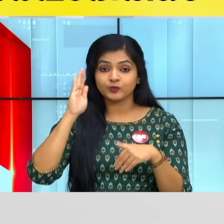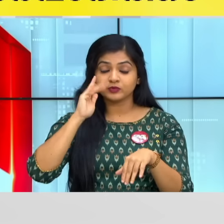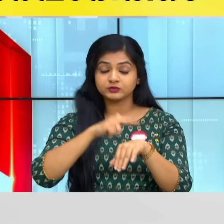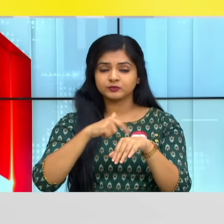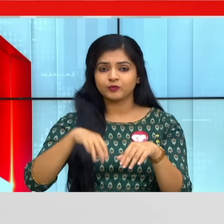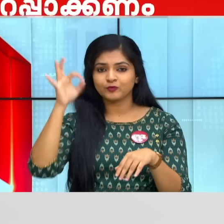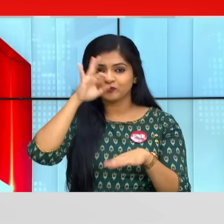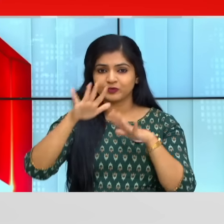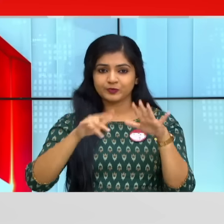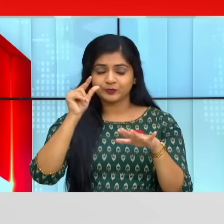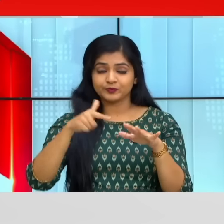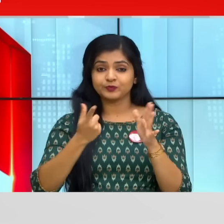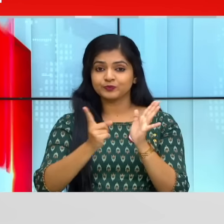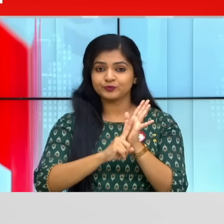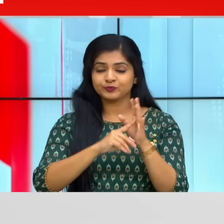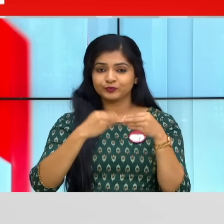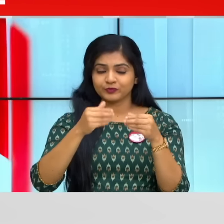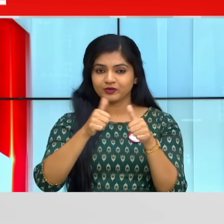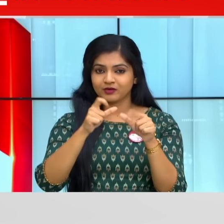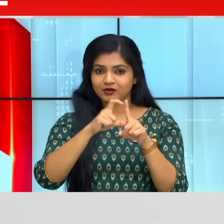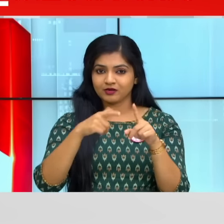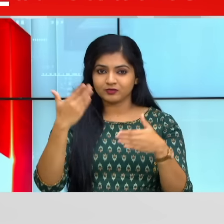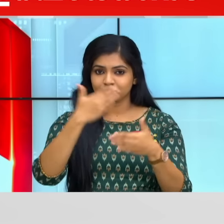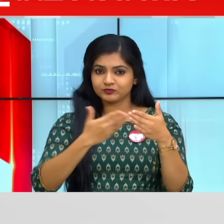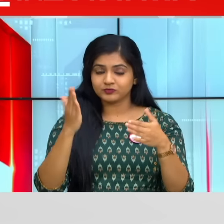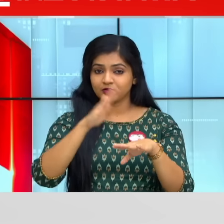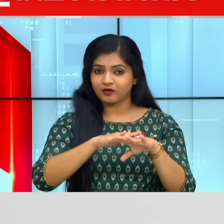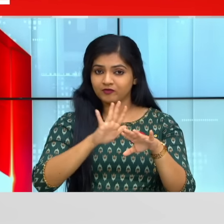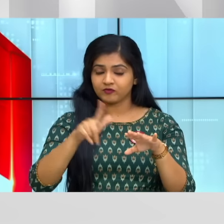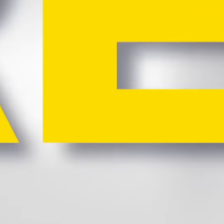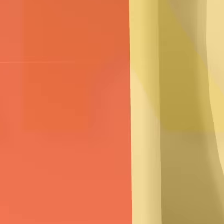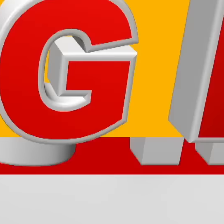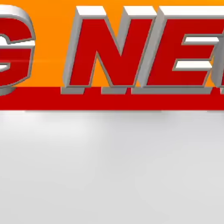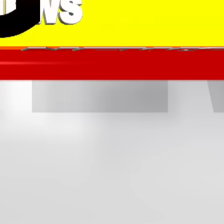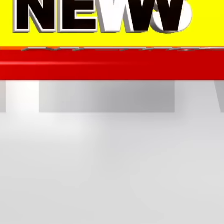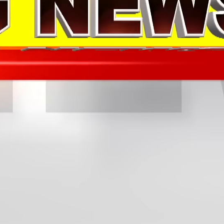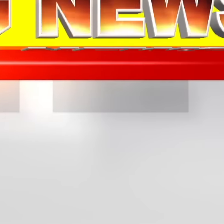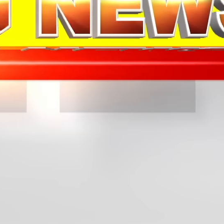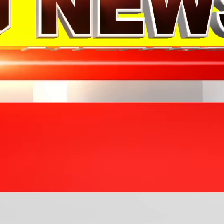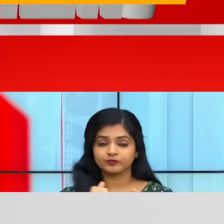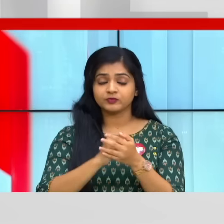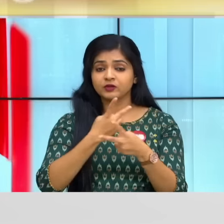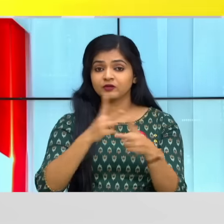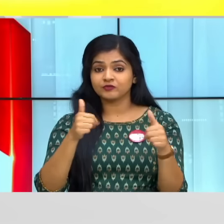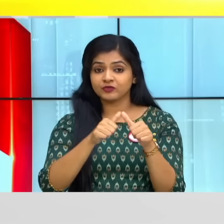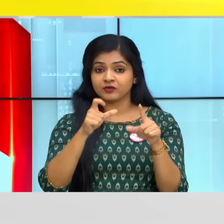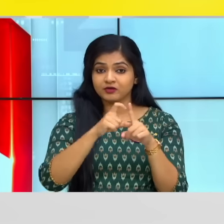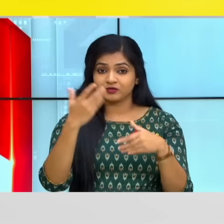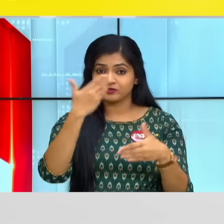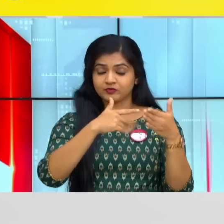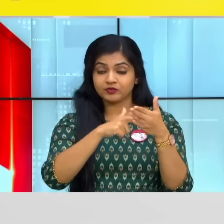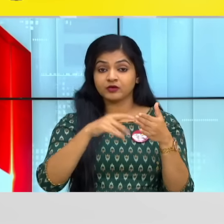പരസ്യ പ്രചരണങ്ങൾക്ക് എതിരെ കോടതിയുടെ ഭാഗത്തു നിന്ന് രൂക്ഷമായിട്ടുള്ള വിമർശനം ഉണ്ടായത്. വ്യത്യസ്തങ്ങളായിട്ടുള്ള പരസ്യങ്ങൾ താരങ്ങൾ